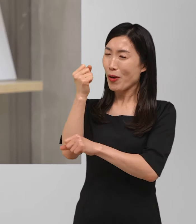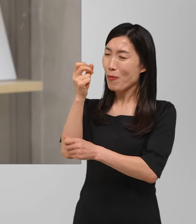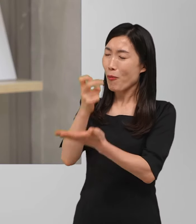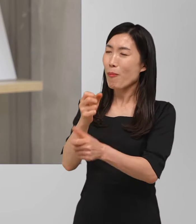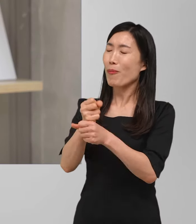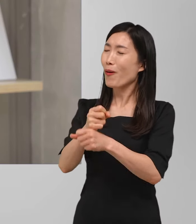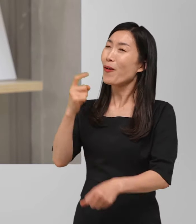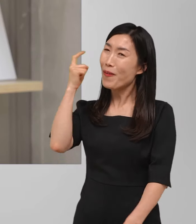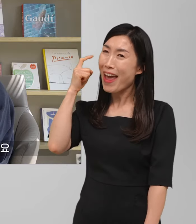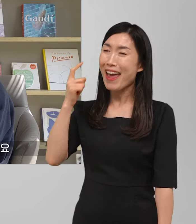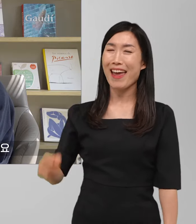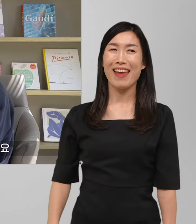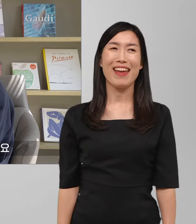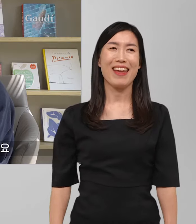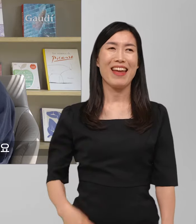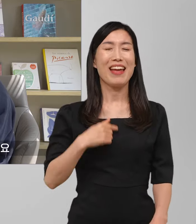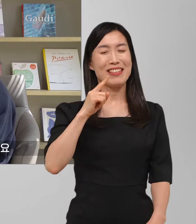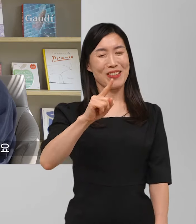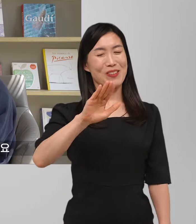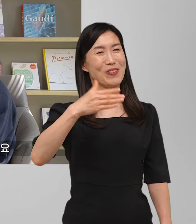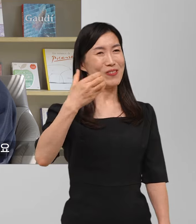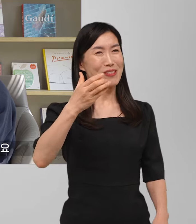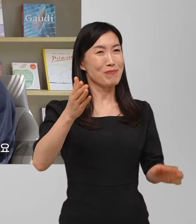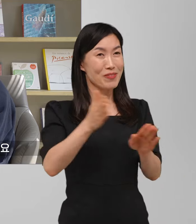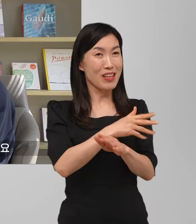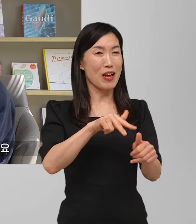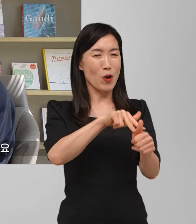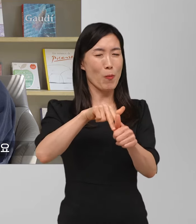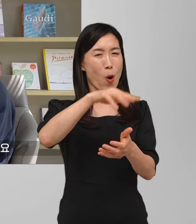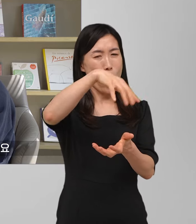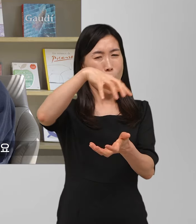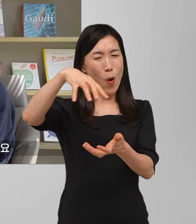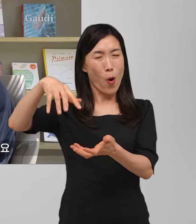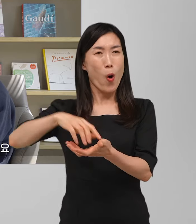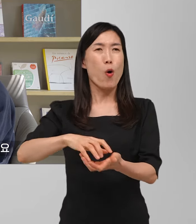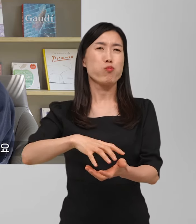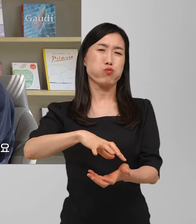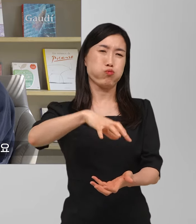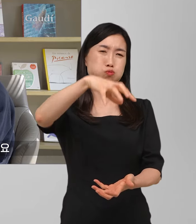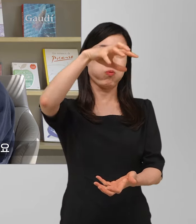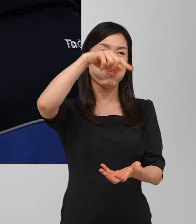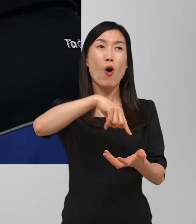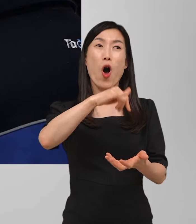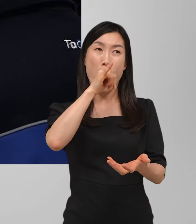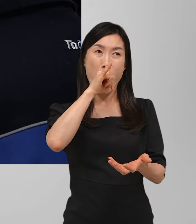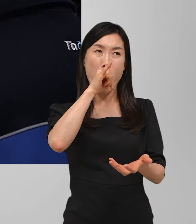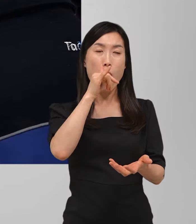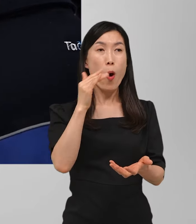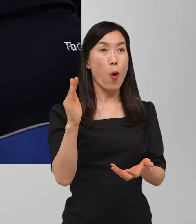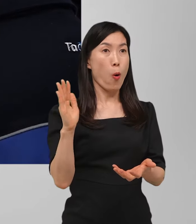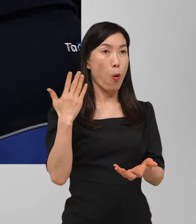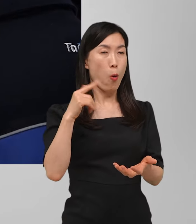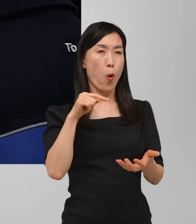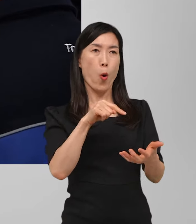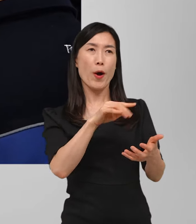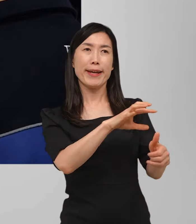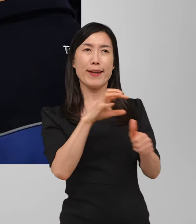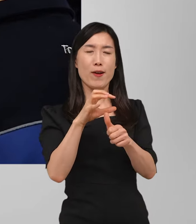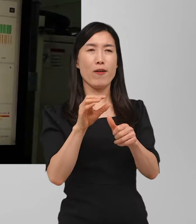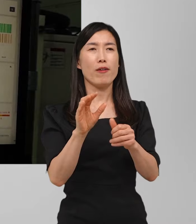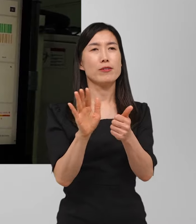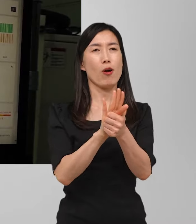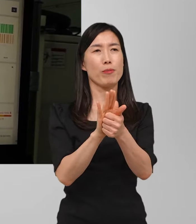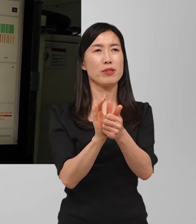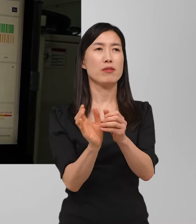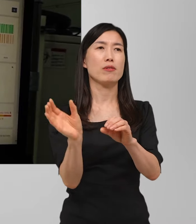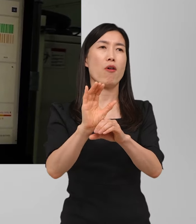왜 만들어진 걸까요? 1990년대부터 지금까지 이제 정보화가 쭉 진행이 되어 오면서요. 최근에는 데이터를